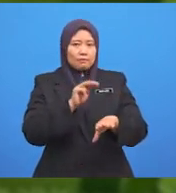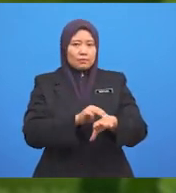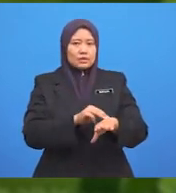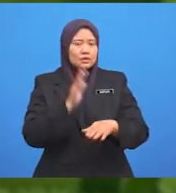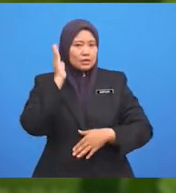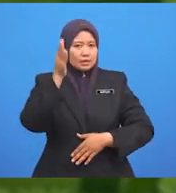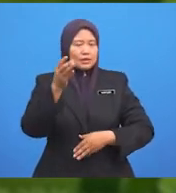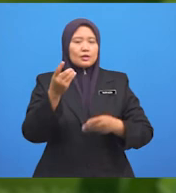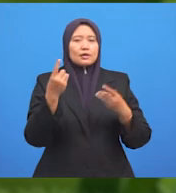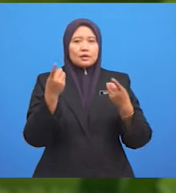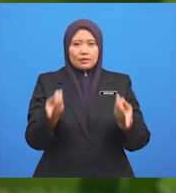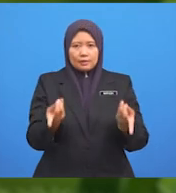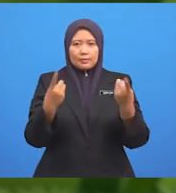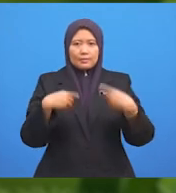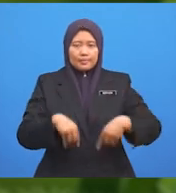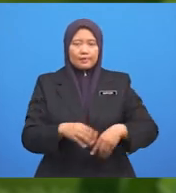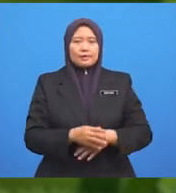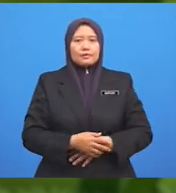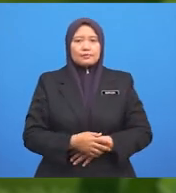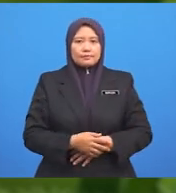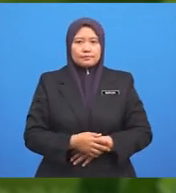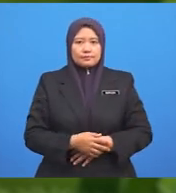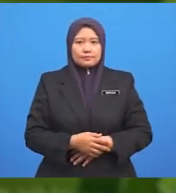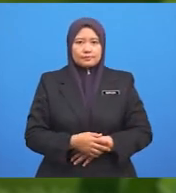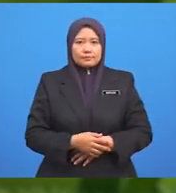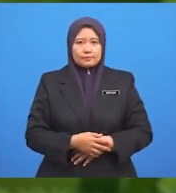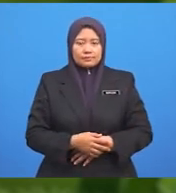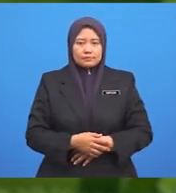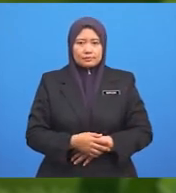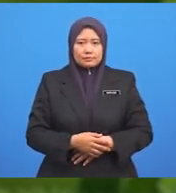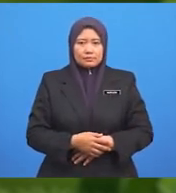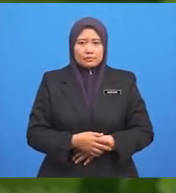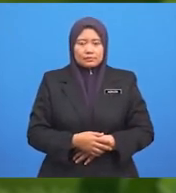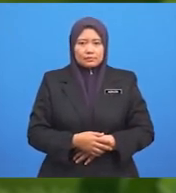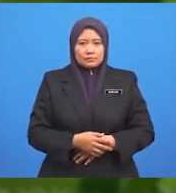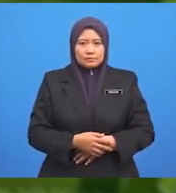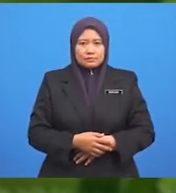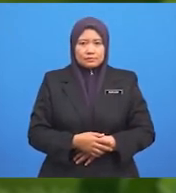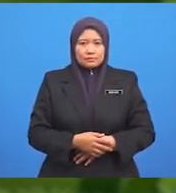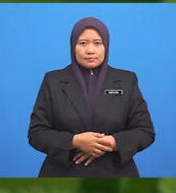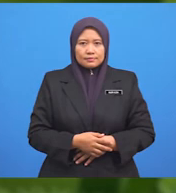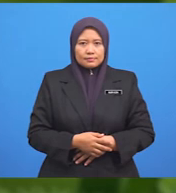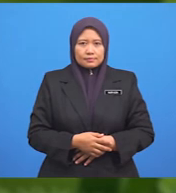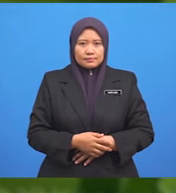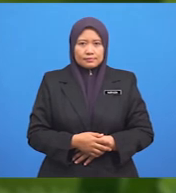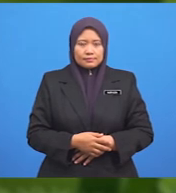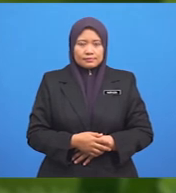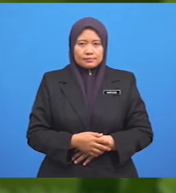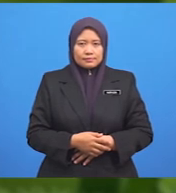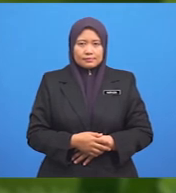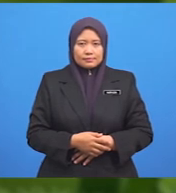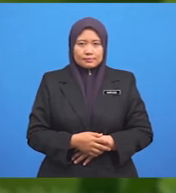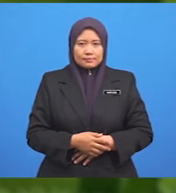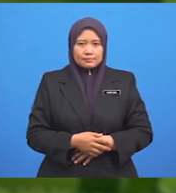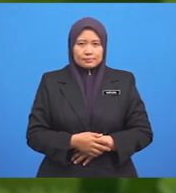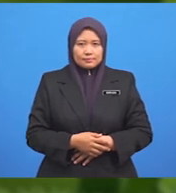Semoga perkara yang dipelajari oleh semua murid pada hari ini dapat dimanfaatkan ke arah memajukan